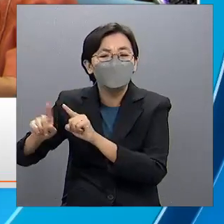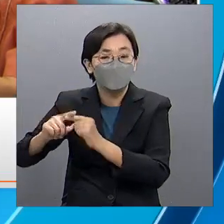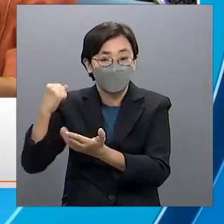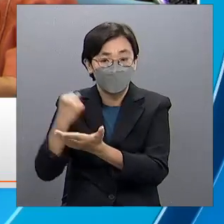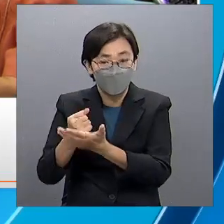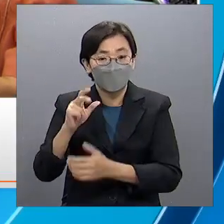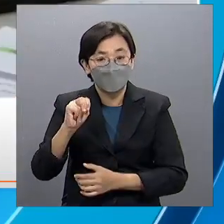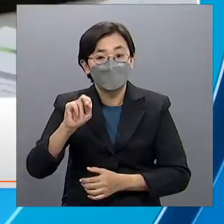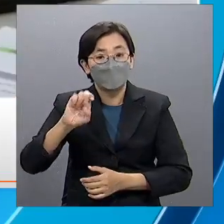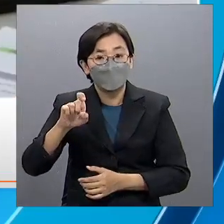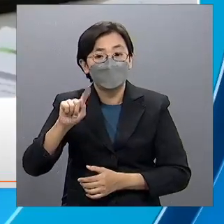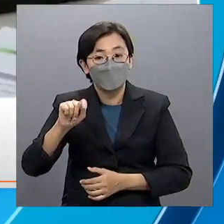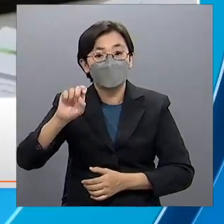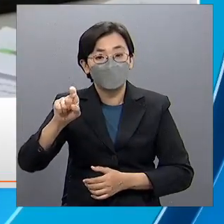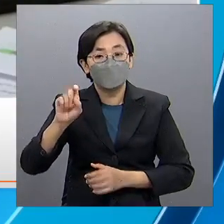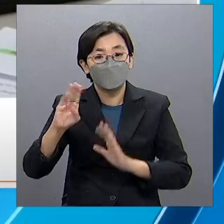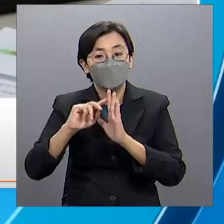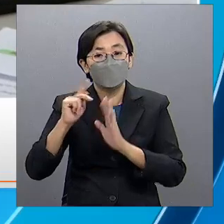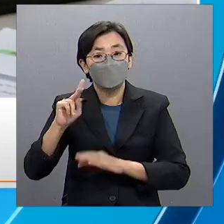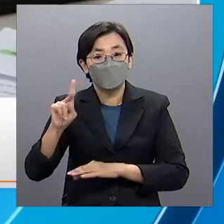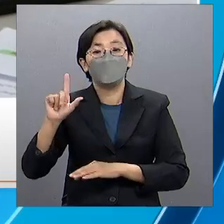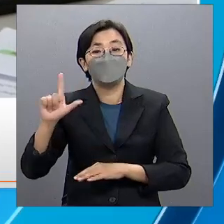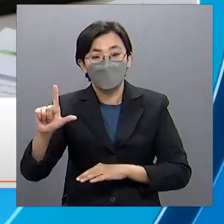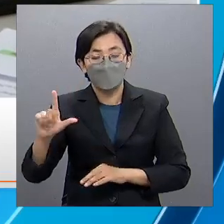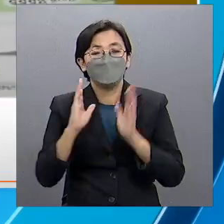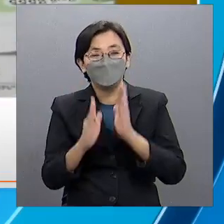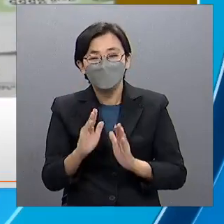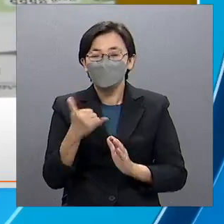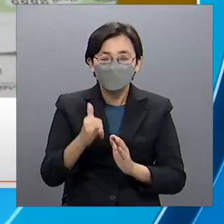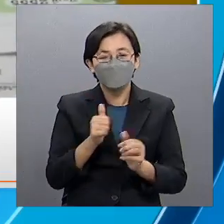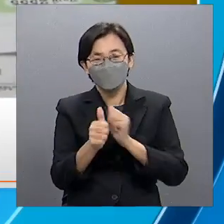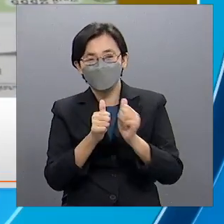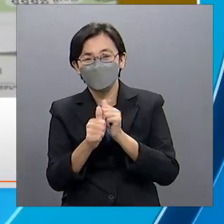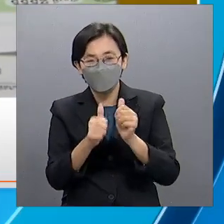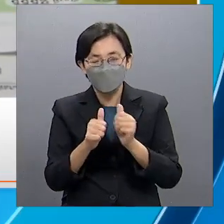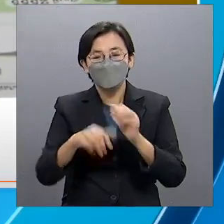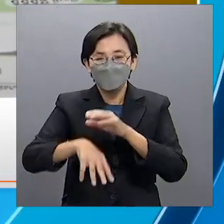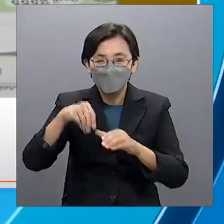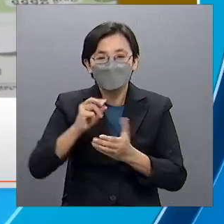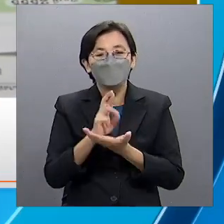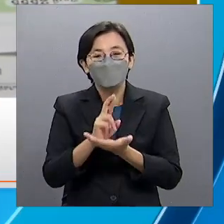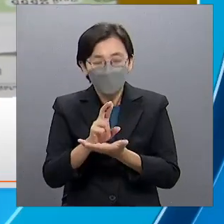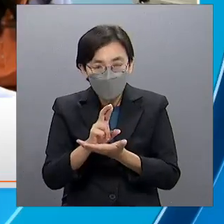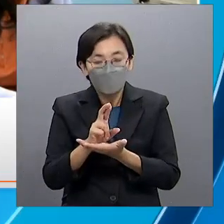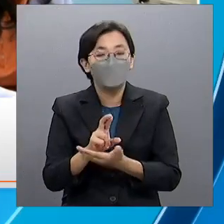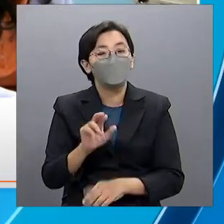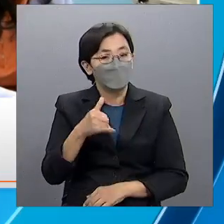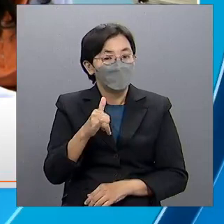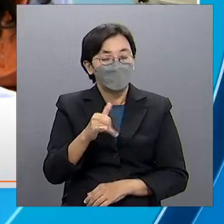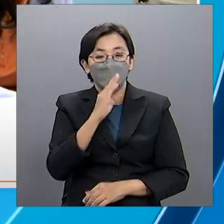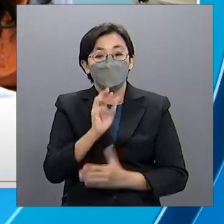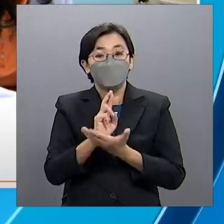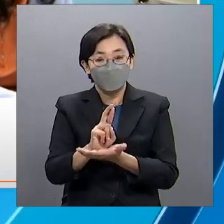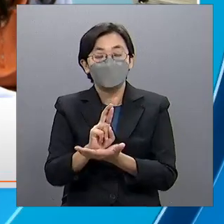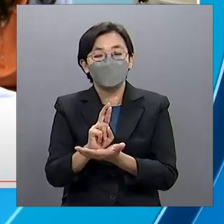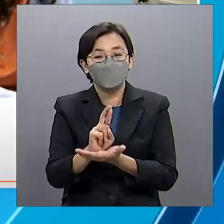ที่เขามีให้คนเข้าไปชิงรางวัลหรืออะไรนะคะนิติบุคคลตรงนั้นน่ะเวลาเขามอบรางวัลหรื